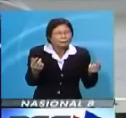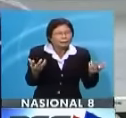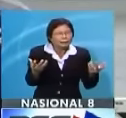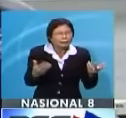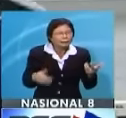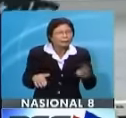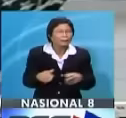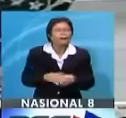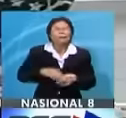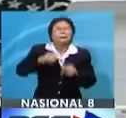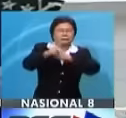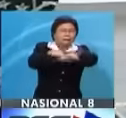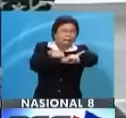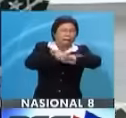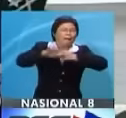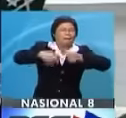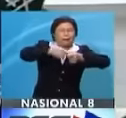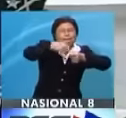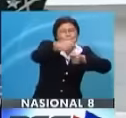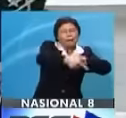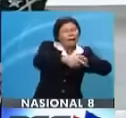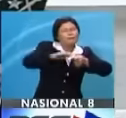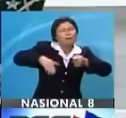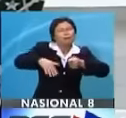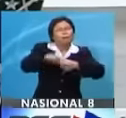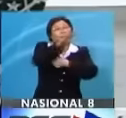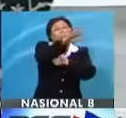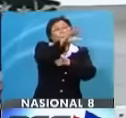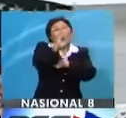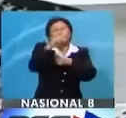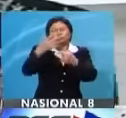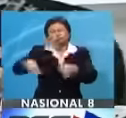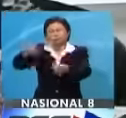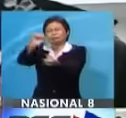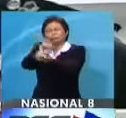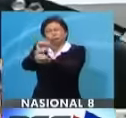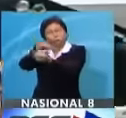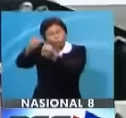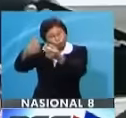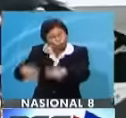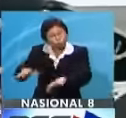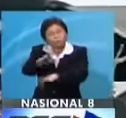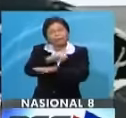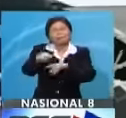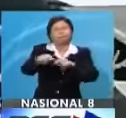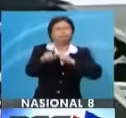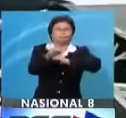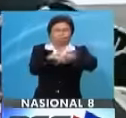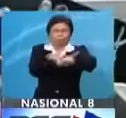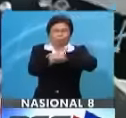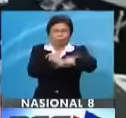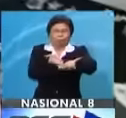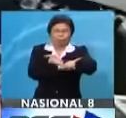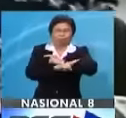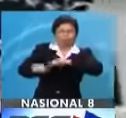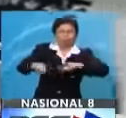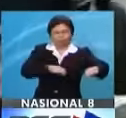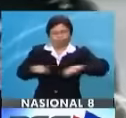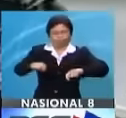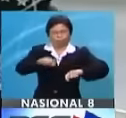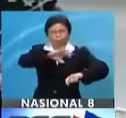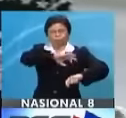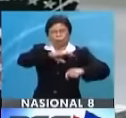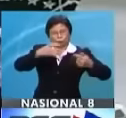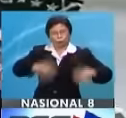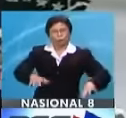saman yang belum ya, saman yang belum ini lagi, 58 telah pun ditahan dan tindakan telah pun diambil oleh pihak trafik, dan